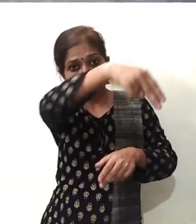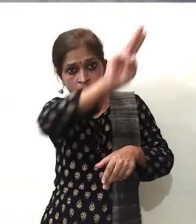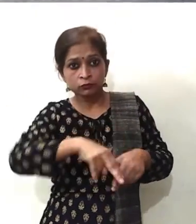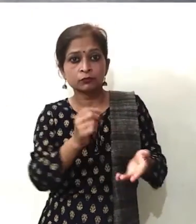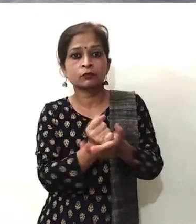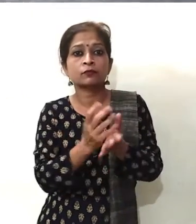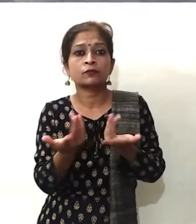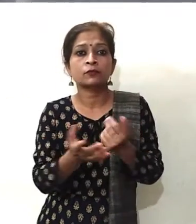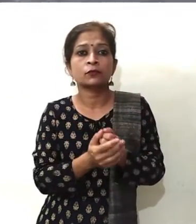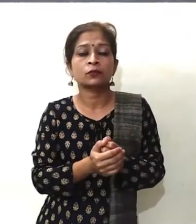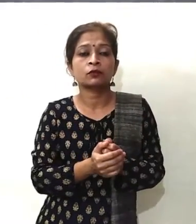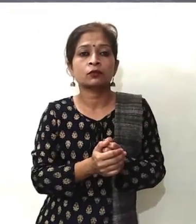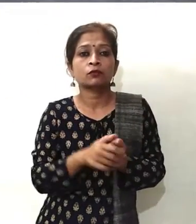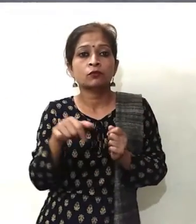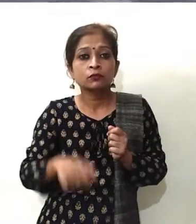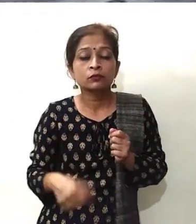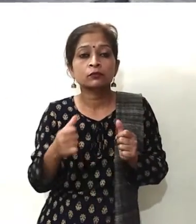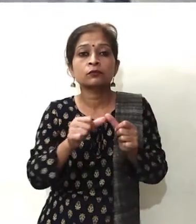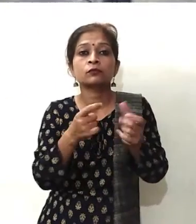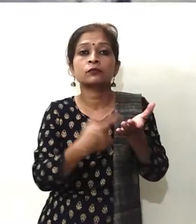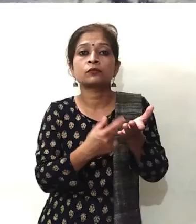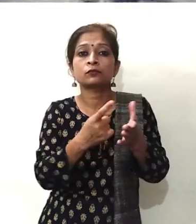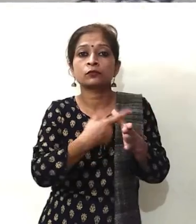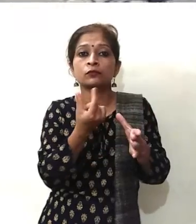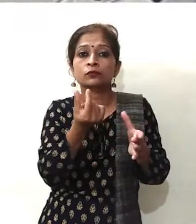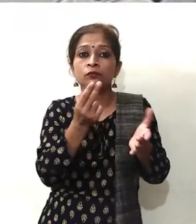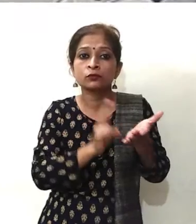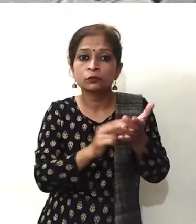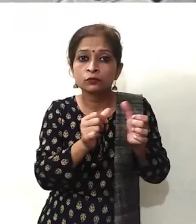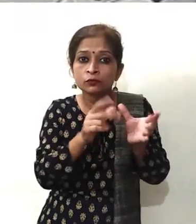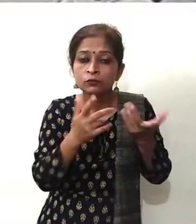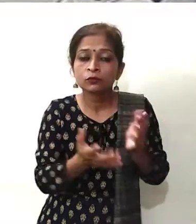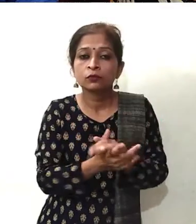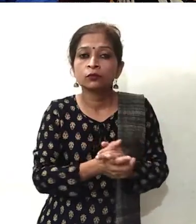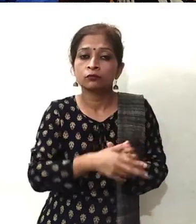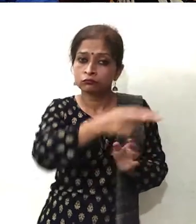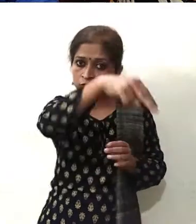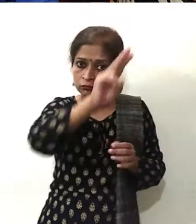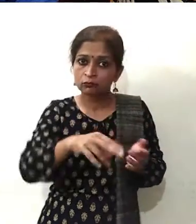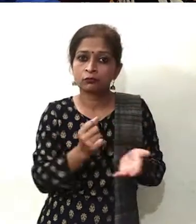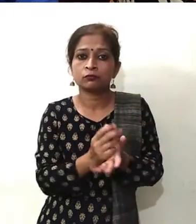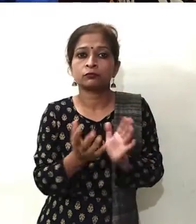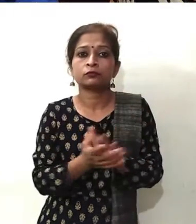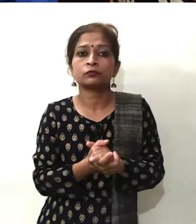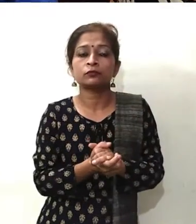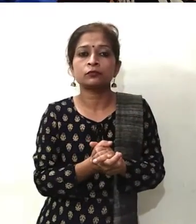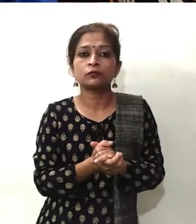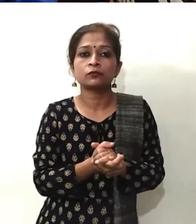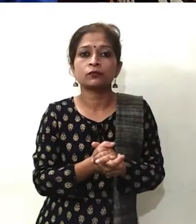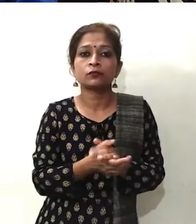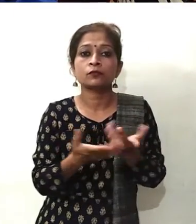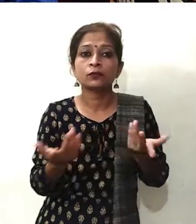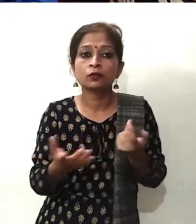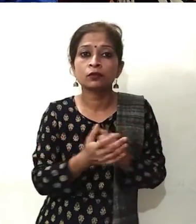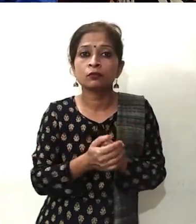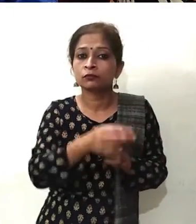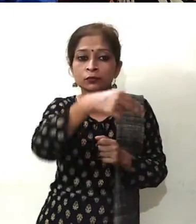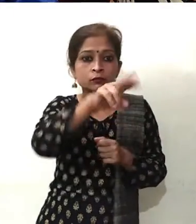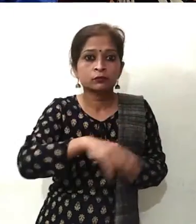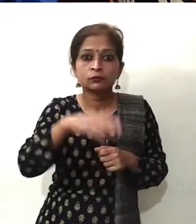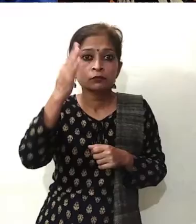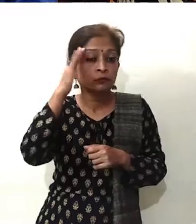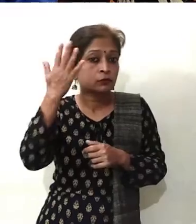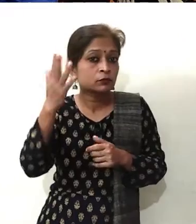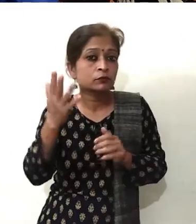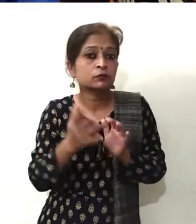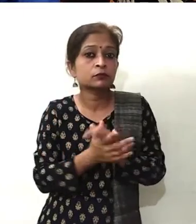अर्जुन अपना ब्रह्मास्त्र वापस बुला लाया, अश्वत्थामा नहीं कर पाया। वो सीख नहीं पाया था वापस लाना? नहीं सीख नहीं पाया था